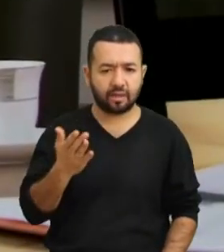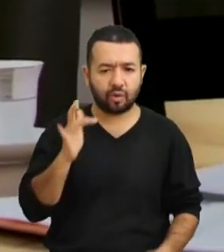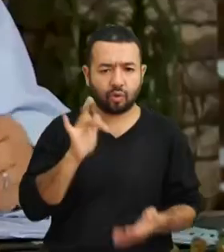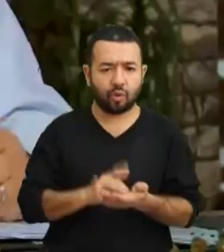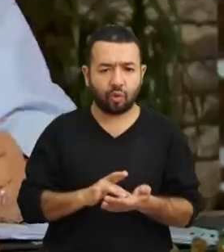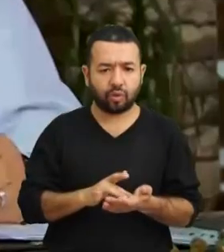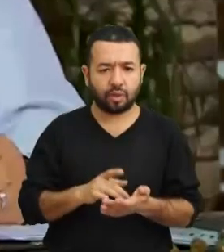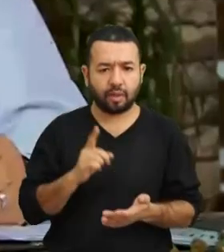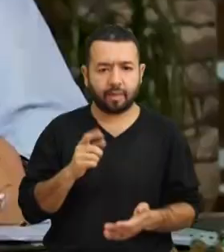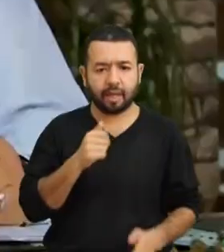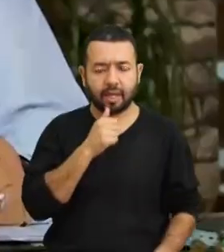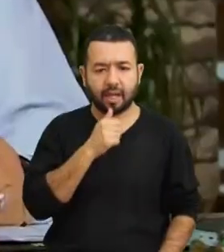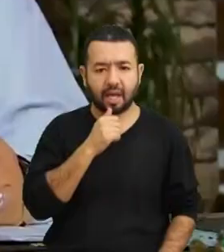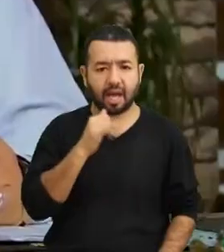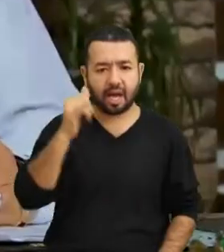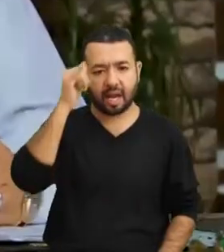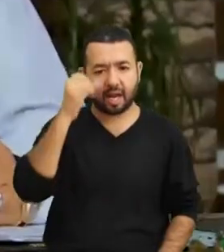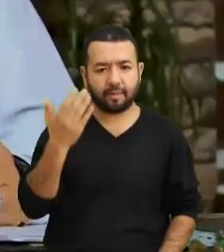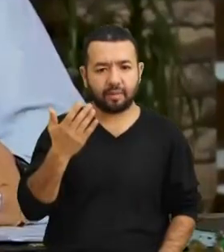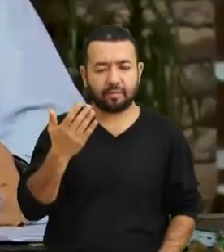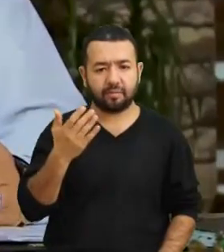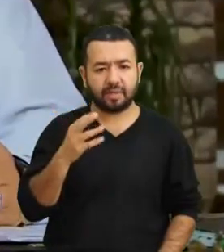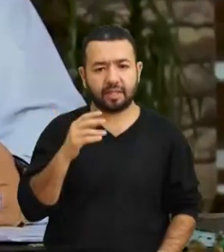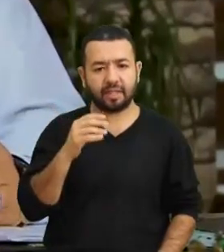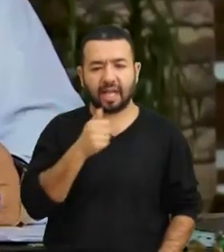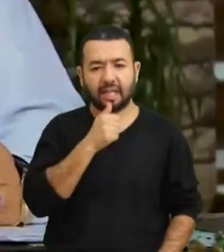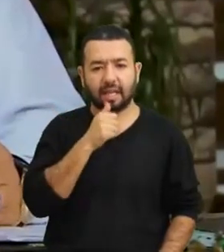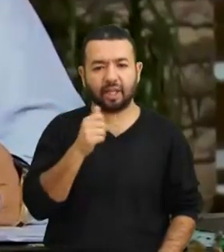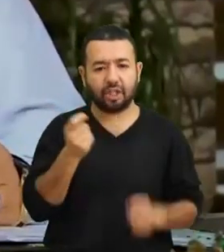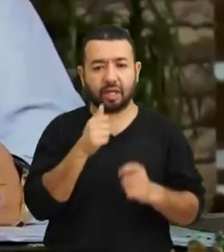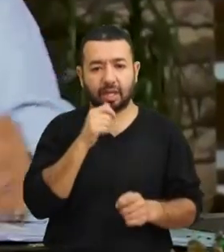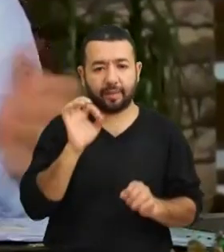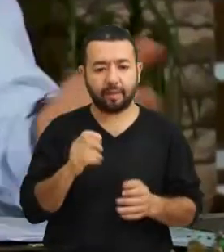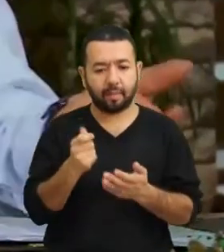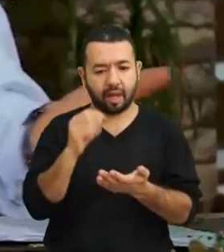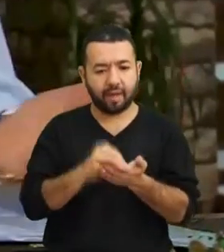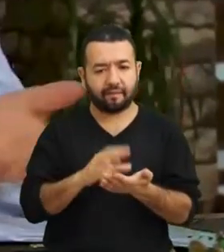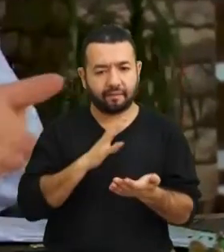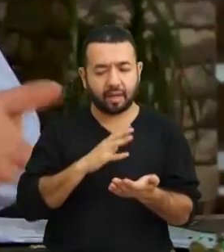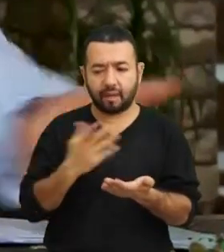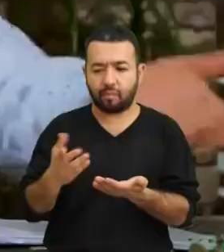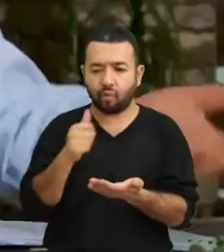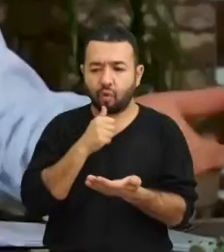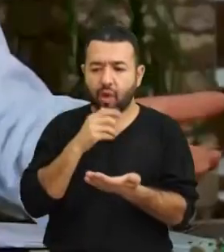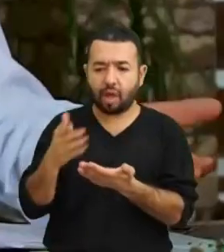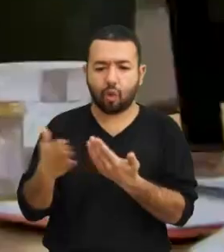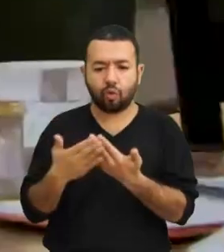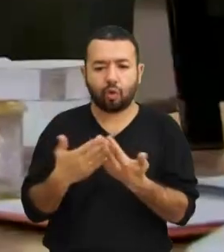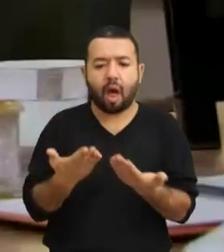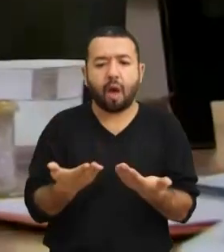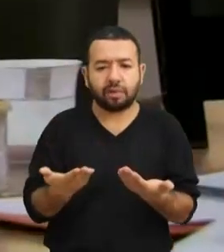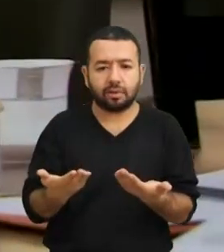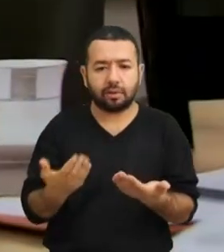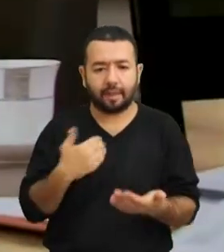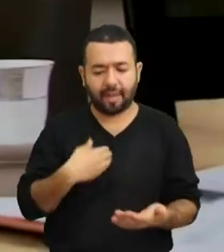Ortada bir Arap şeyhliğinin milli geliri kadar bir servet var. Ama bizim oğlan hala düğünü yapamadı ya.